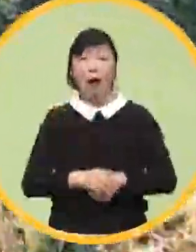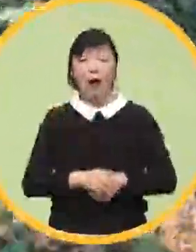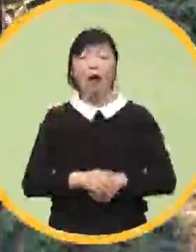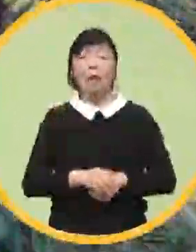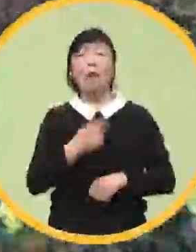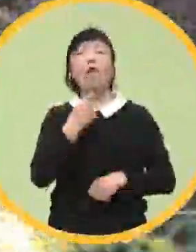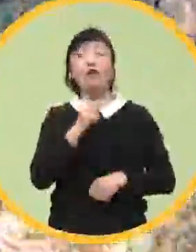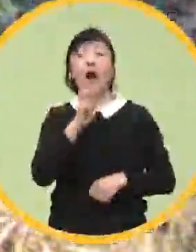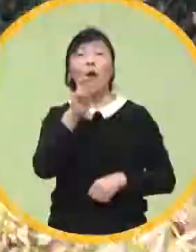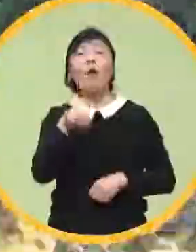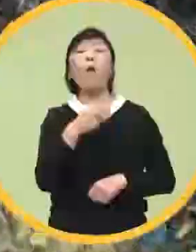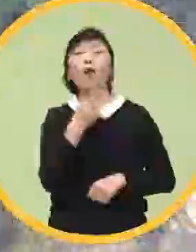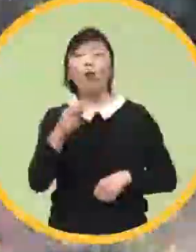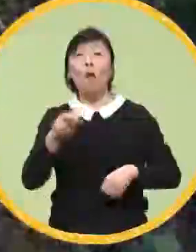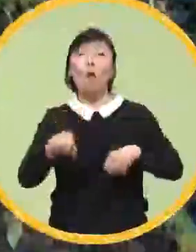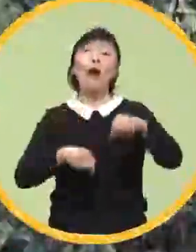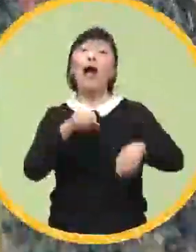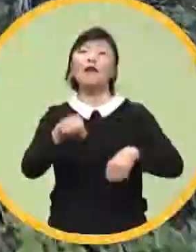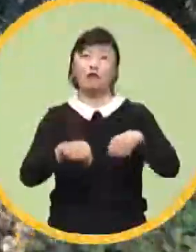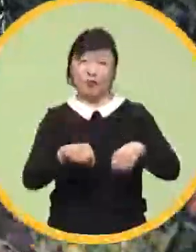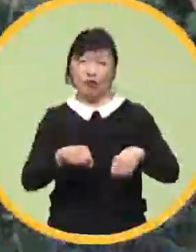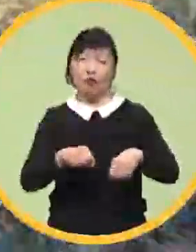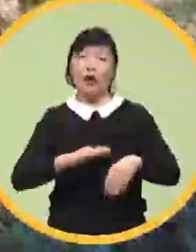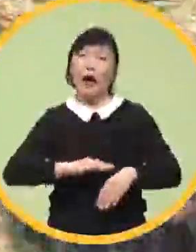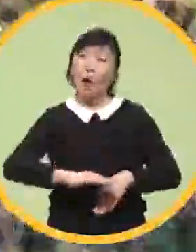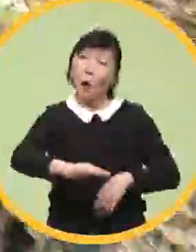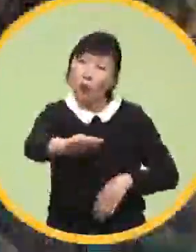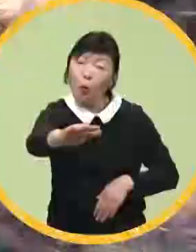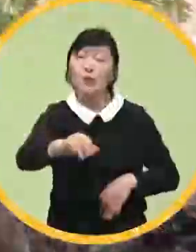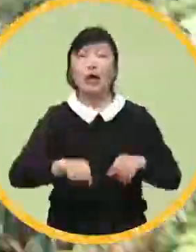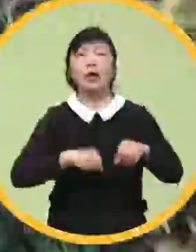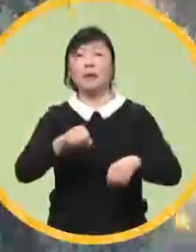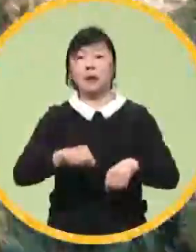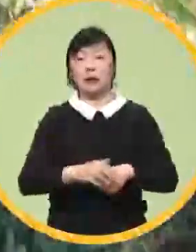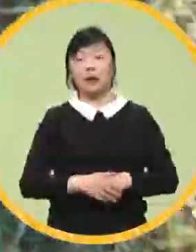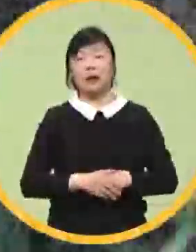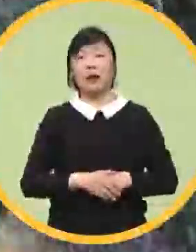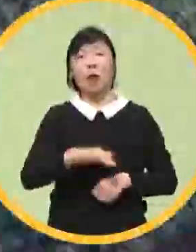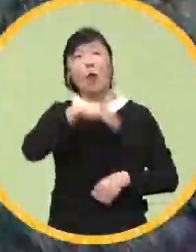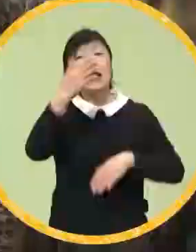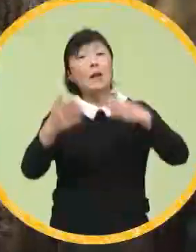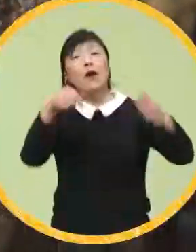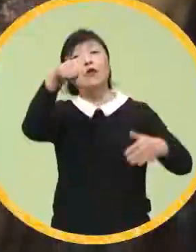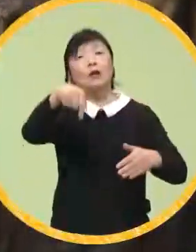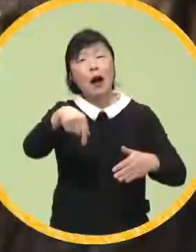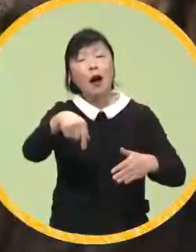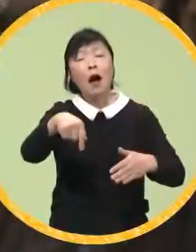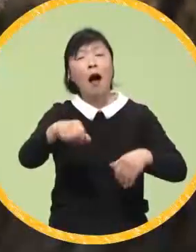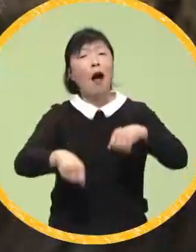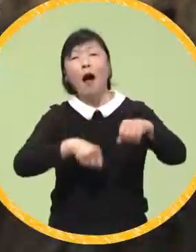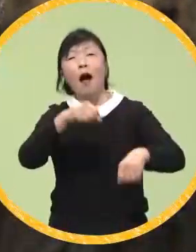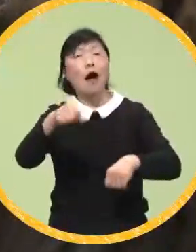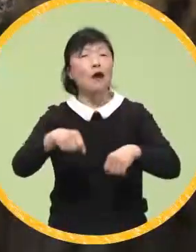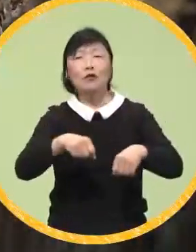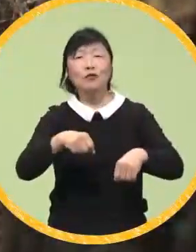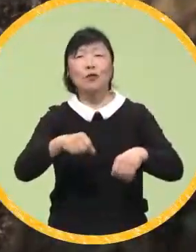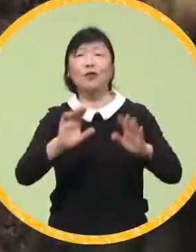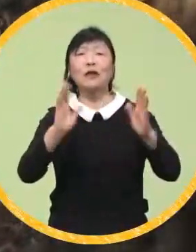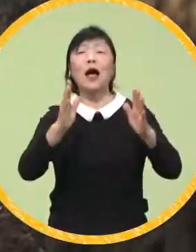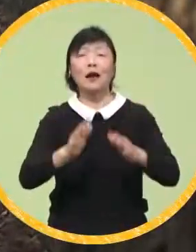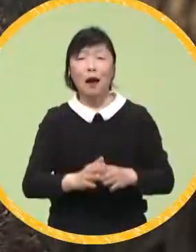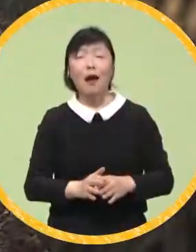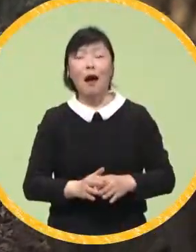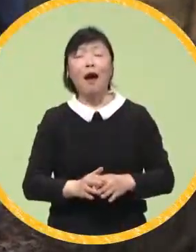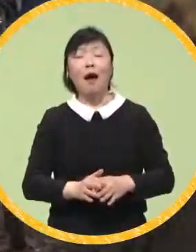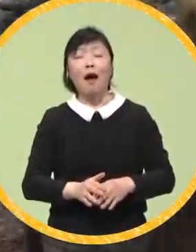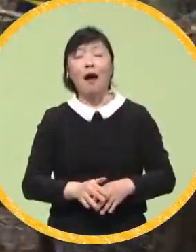ロードバイクなんで舗装された道走るんですけどなかなかああいう山道ですか走る機会ないですね上手く